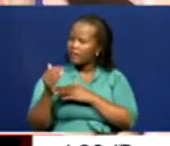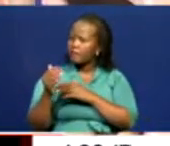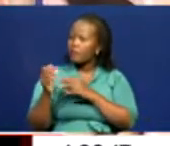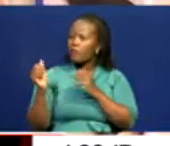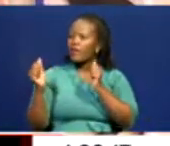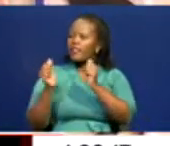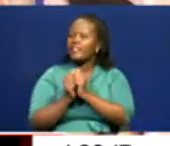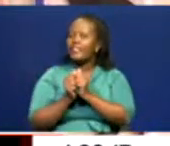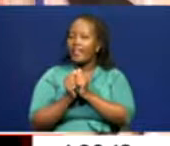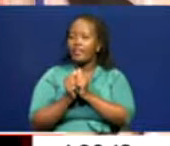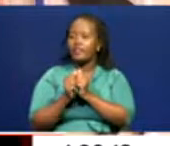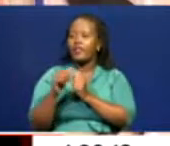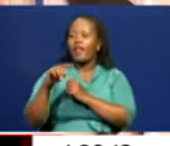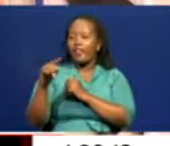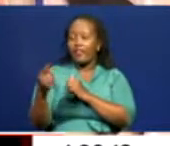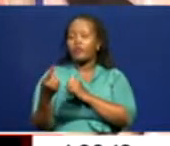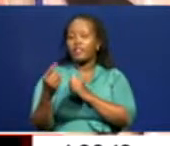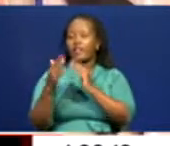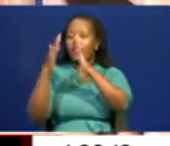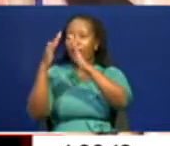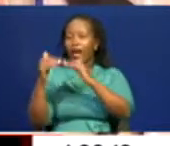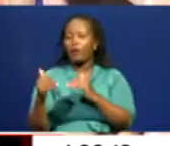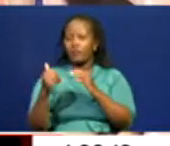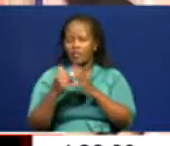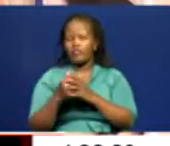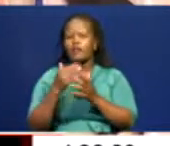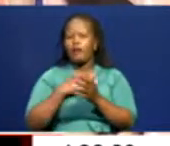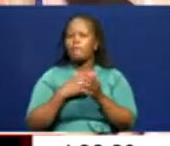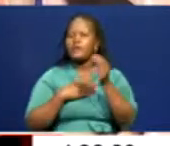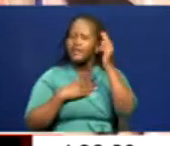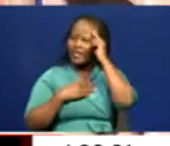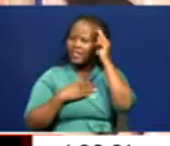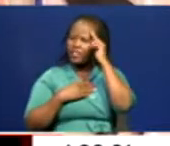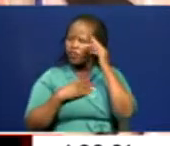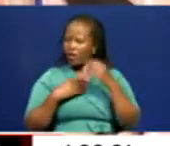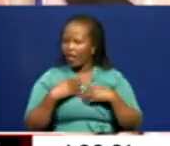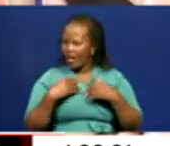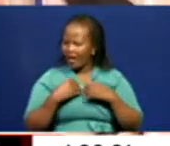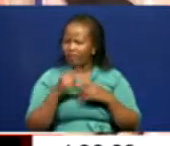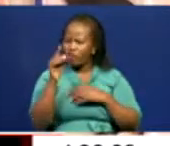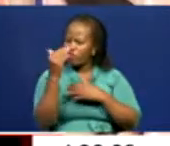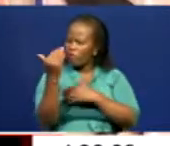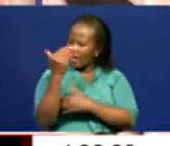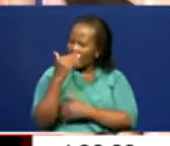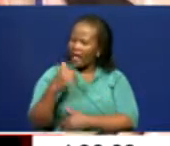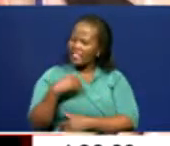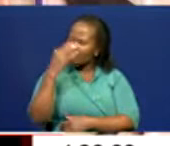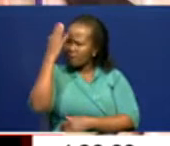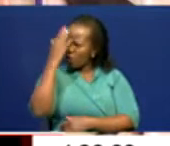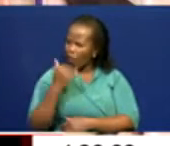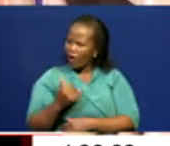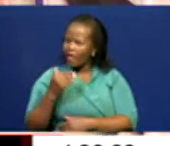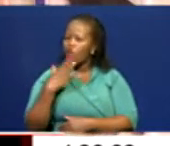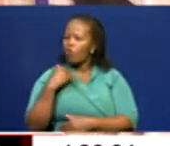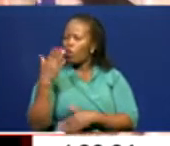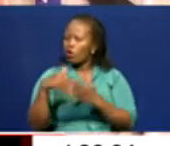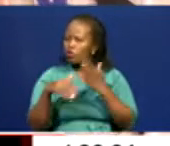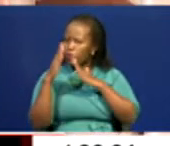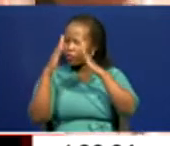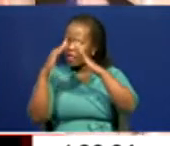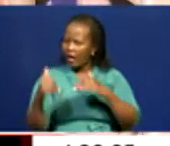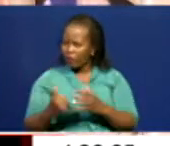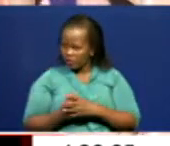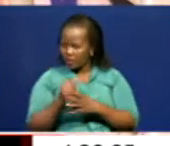10,000 hapa Kakamega. Na niko na sababu. Nataka muniulize sababu gani unataka tujenge nyumba?